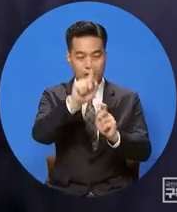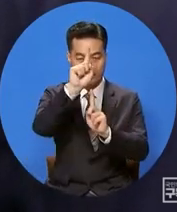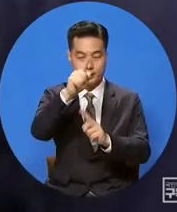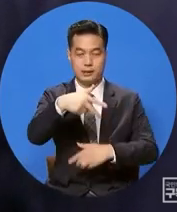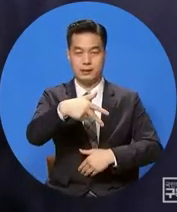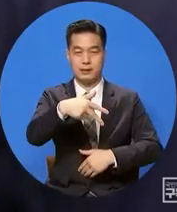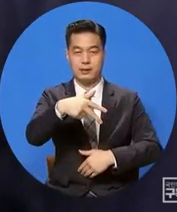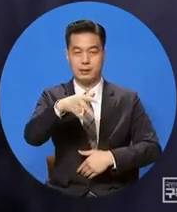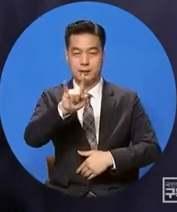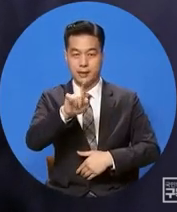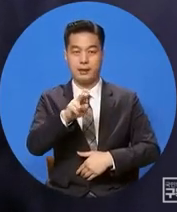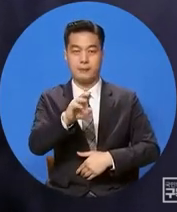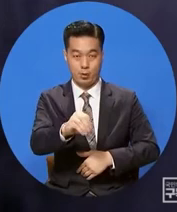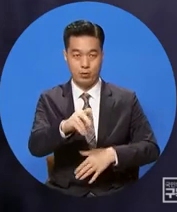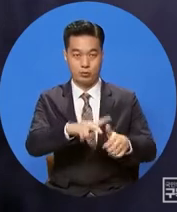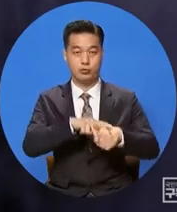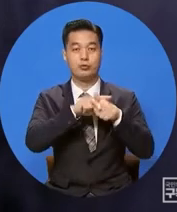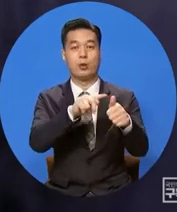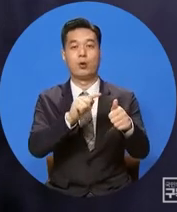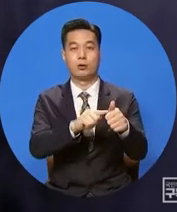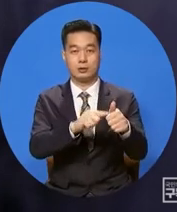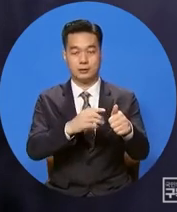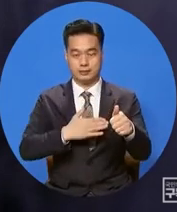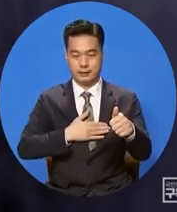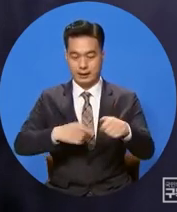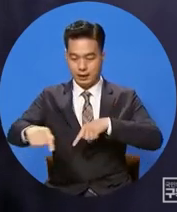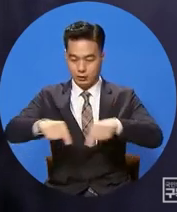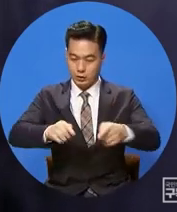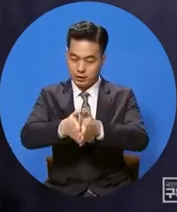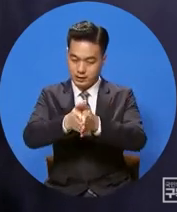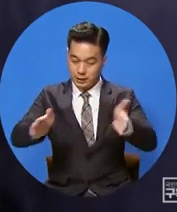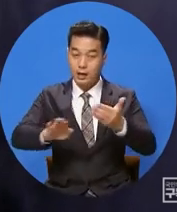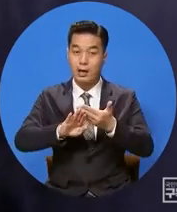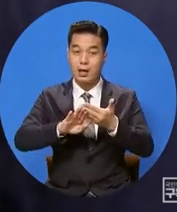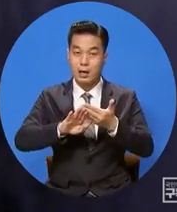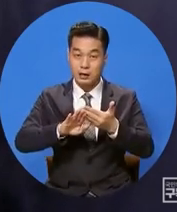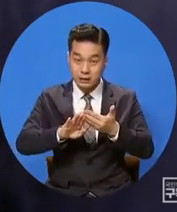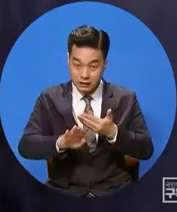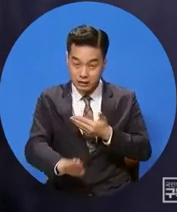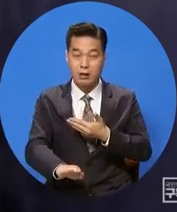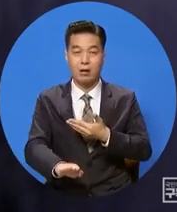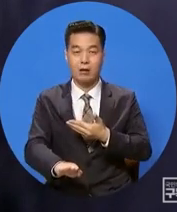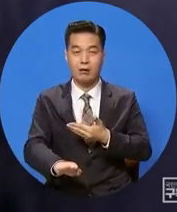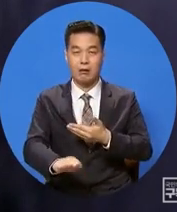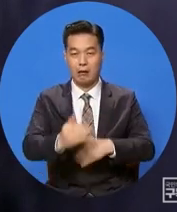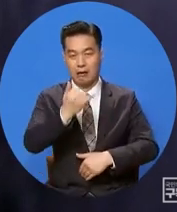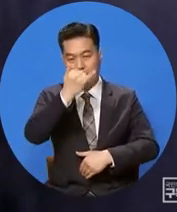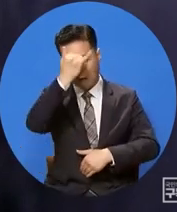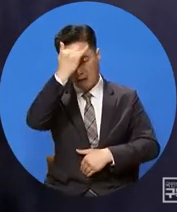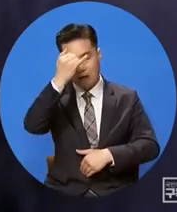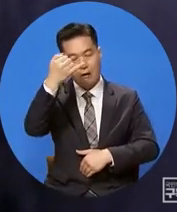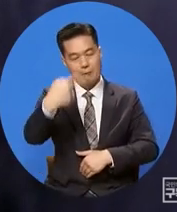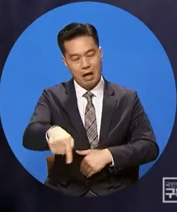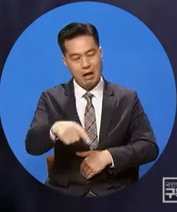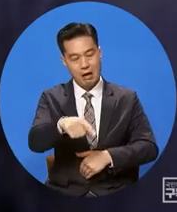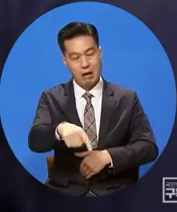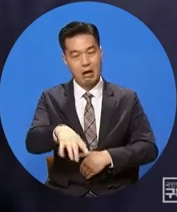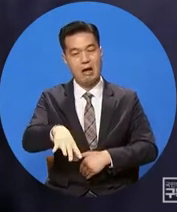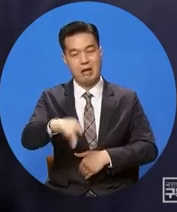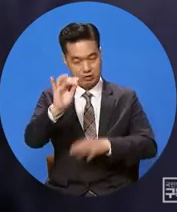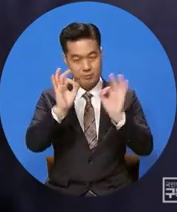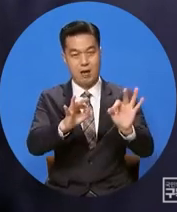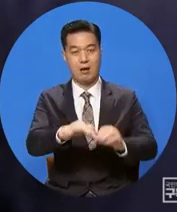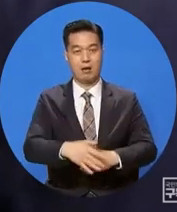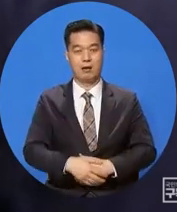이재명 후보는 제가 정치 시작한 이래 이런 도덕성이 형편없는 사람을 본 일이 네.